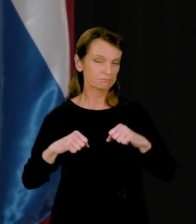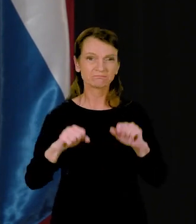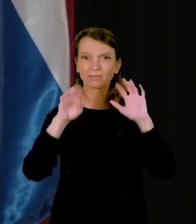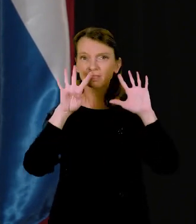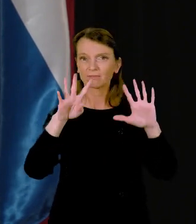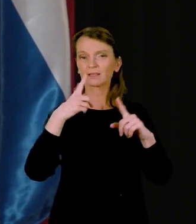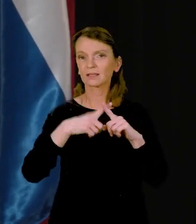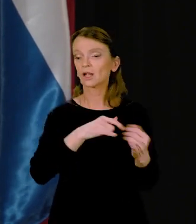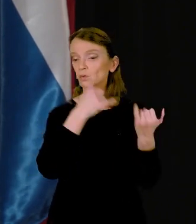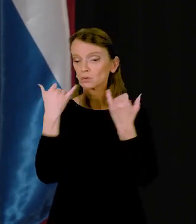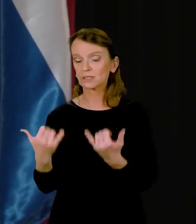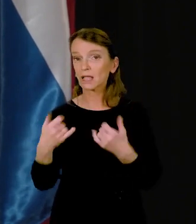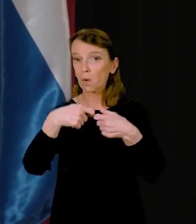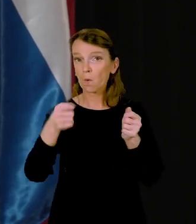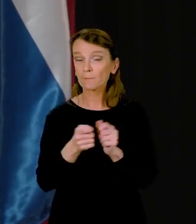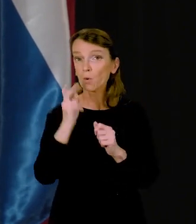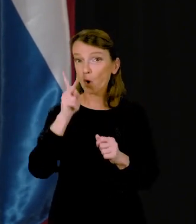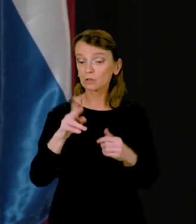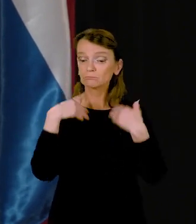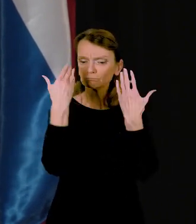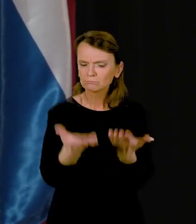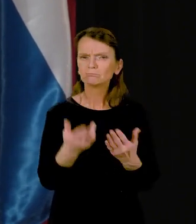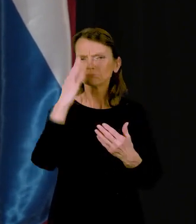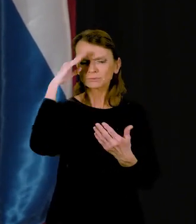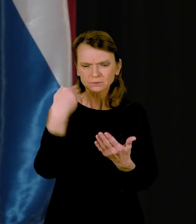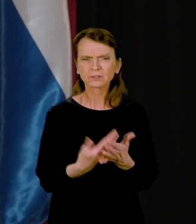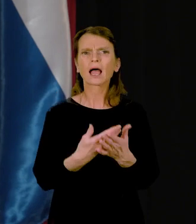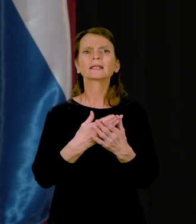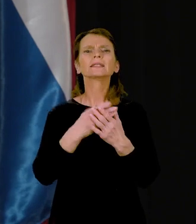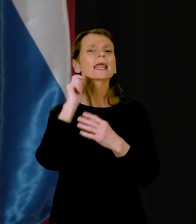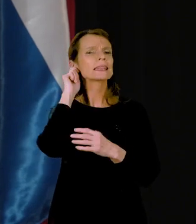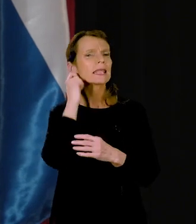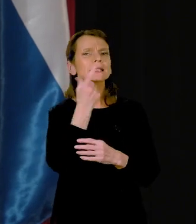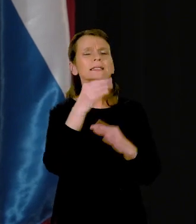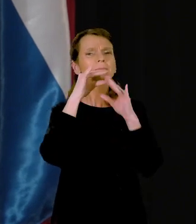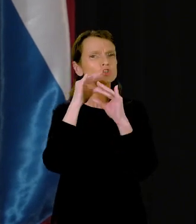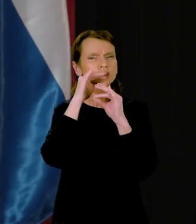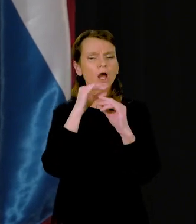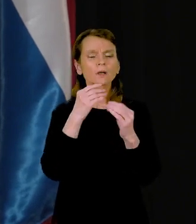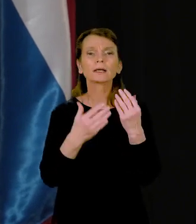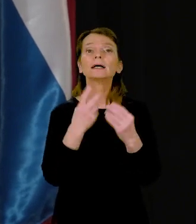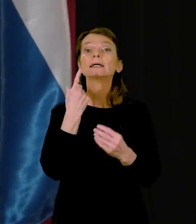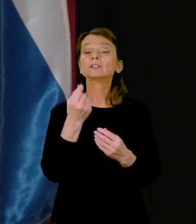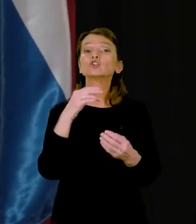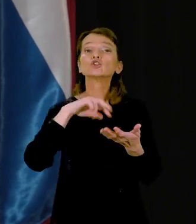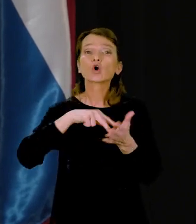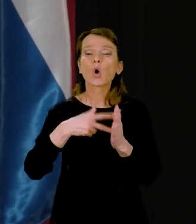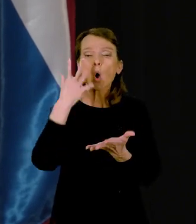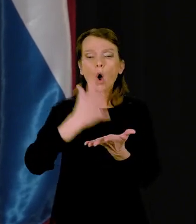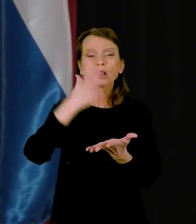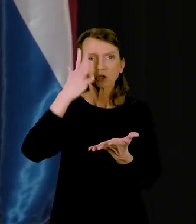občina Kočevje podelila priznanje Deklica s piščalko za strokovno odličnost na področju